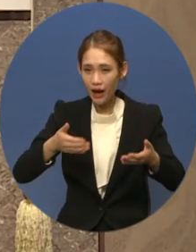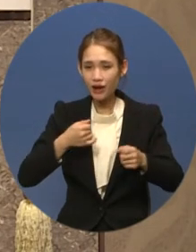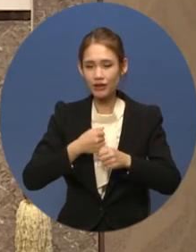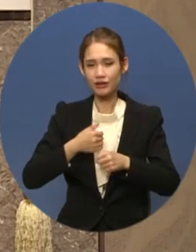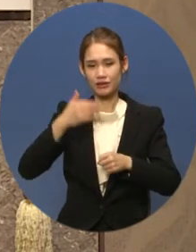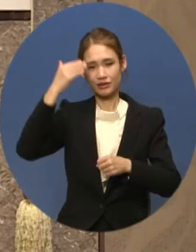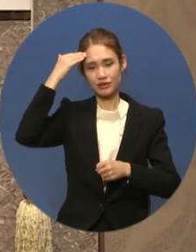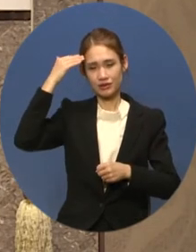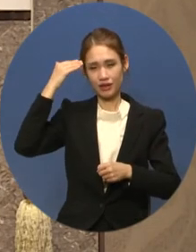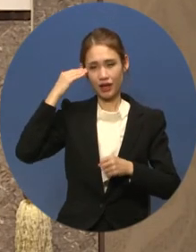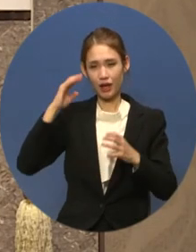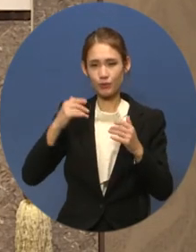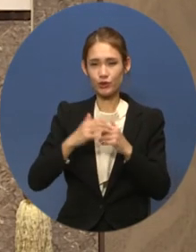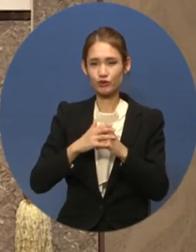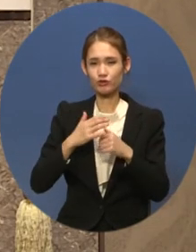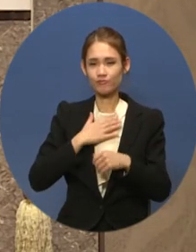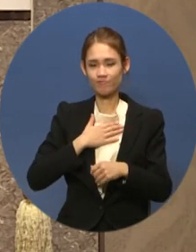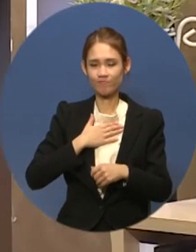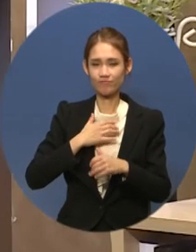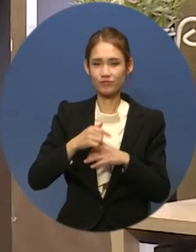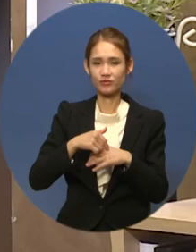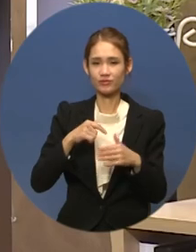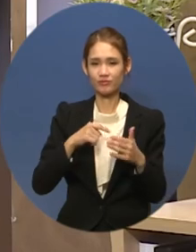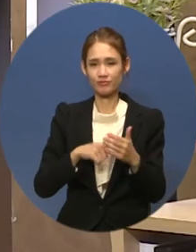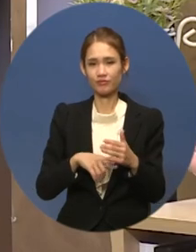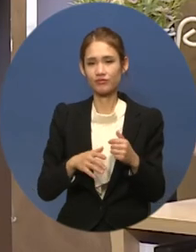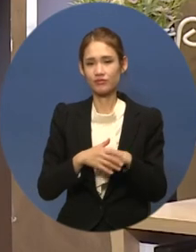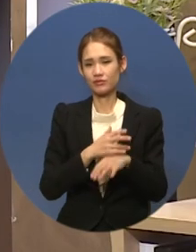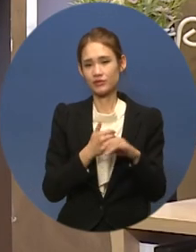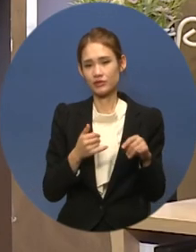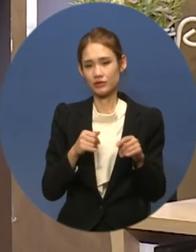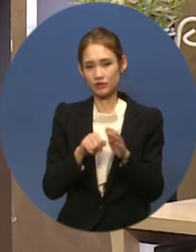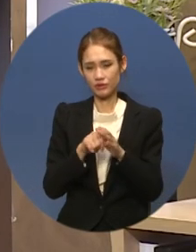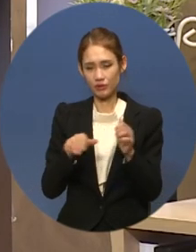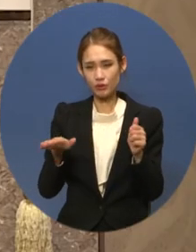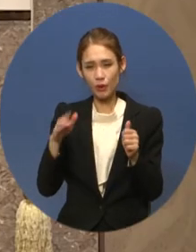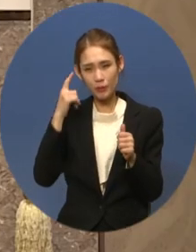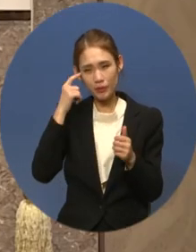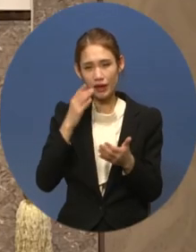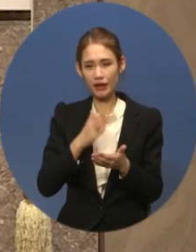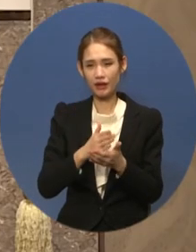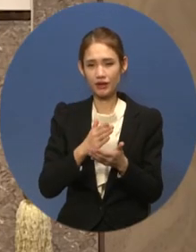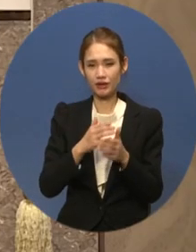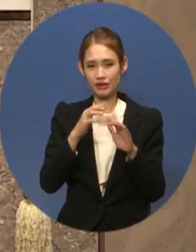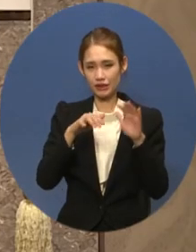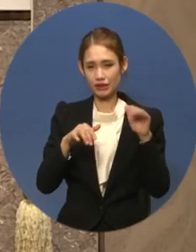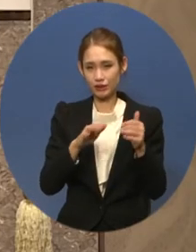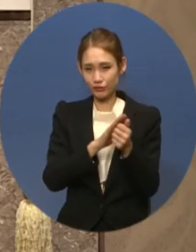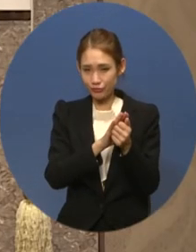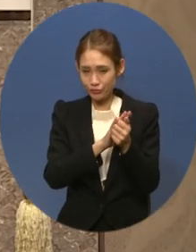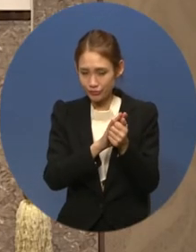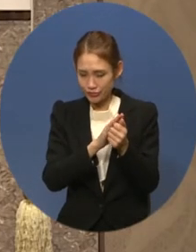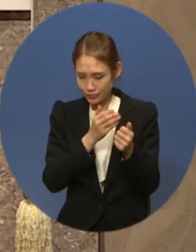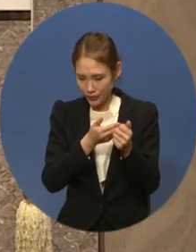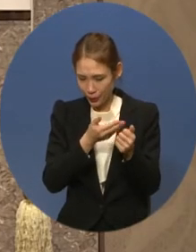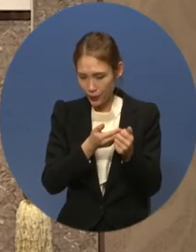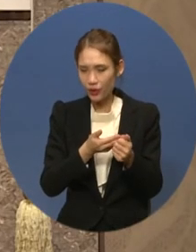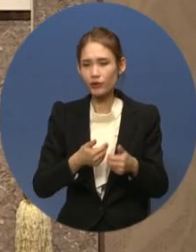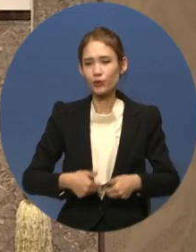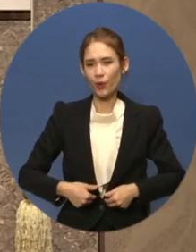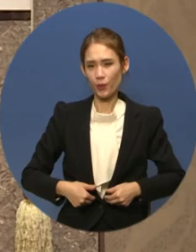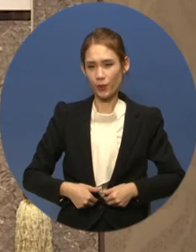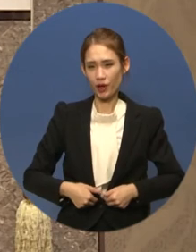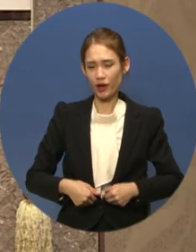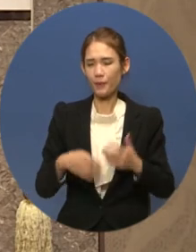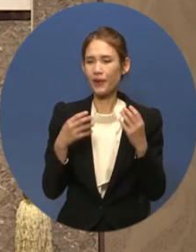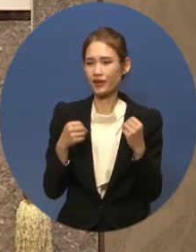대한민국 사람들의 정서가 들었습니다 남들 아픈 거 외엔 하지 못하고 이혼 어려운거 보살펴야 직성이 풀리는 사람들이 굉장히